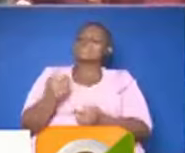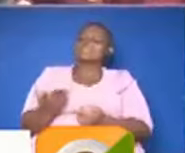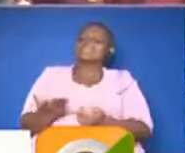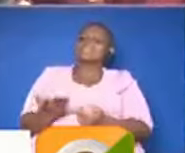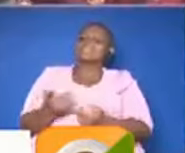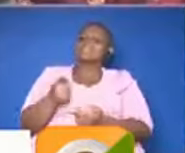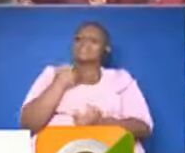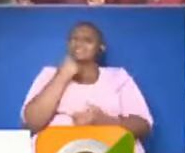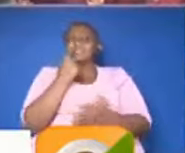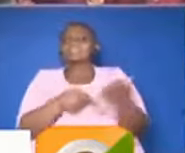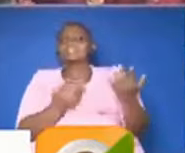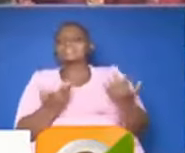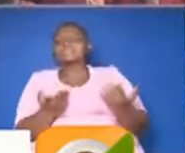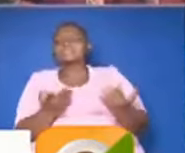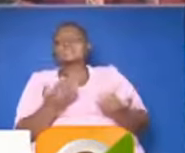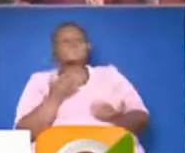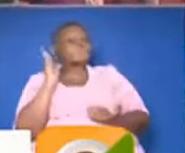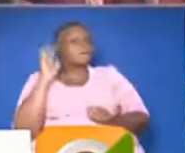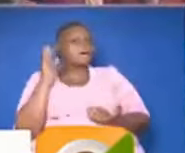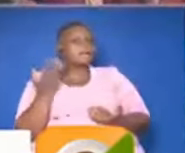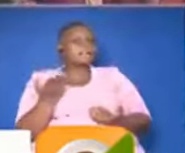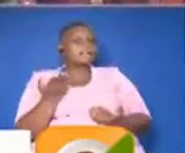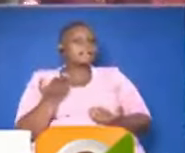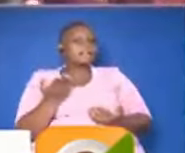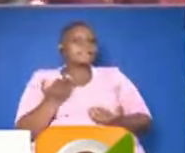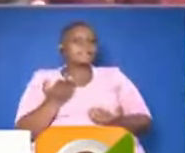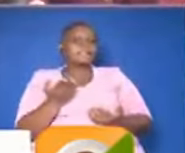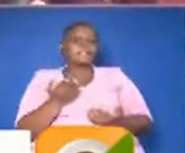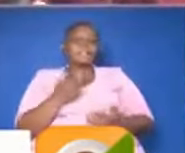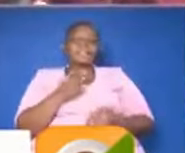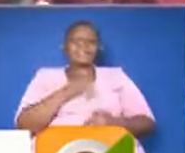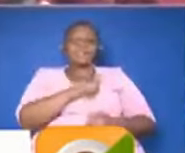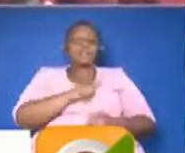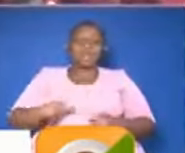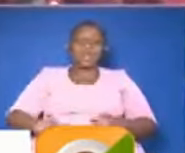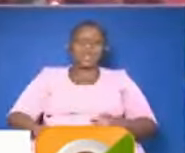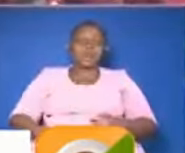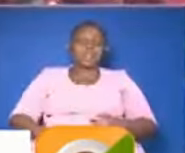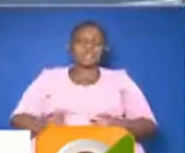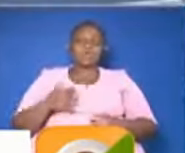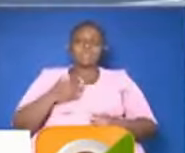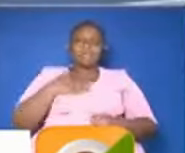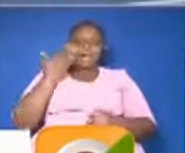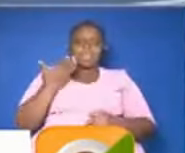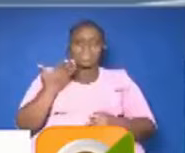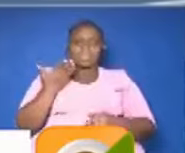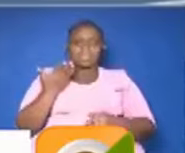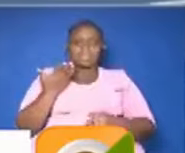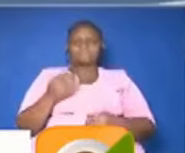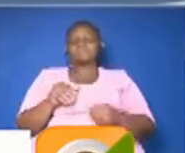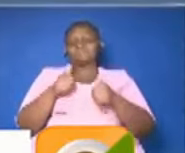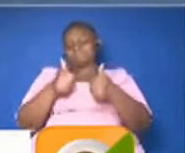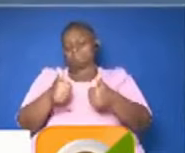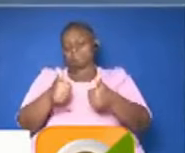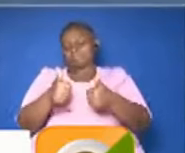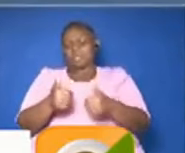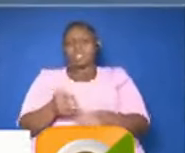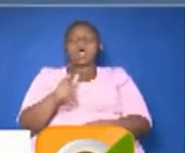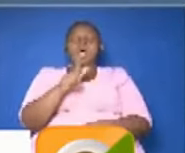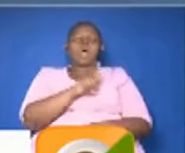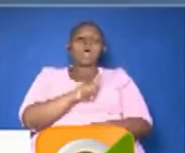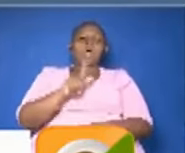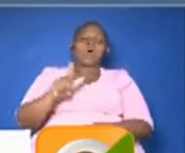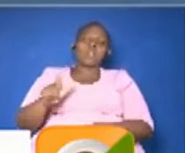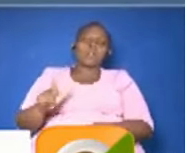Ati mmesema Bwana hu sehemu yangu. Aya. Bwana hu